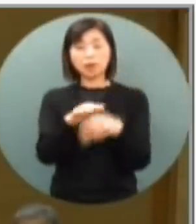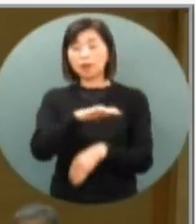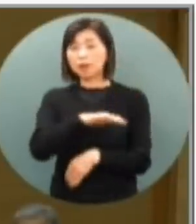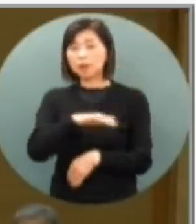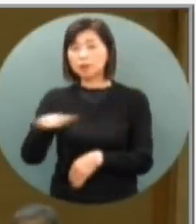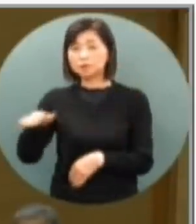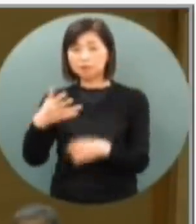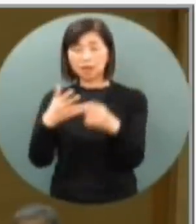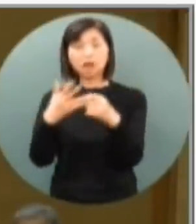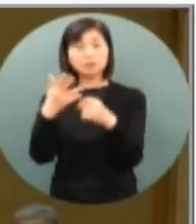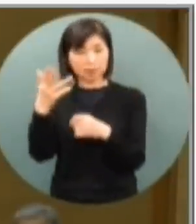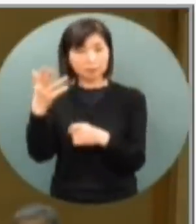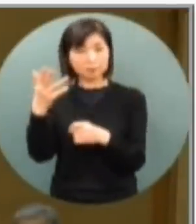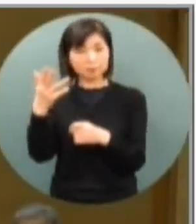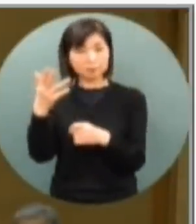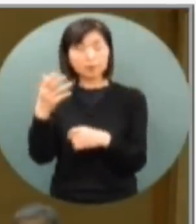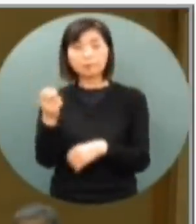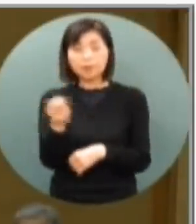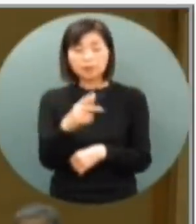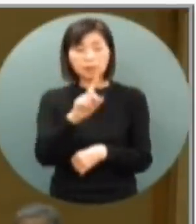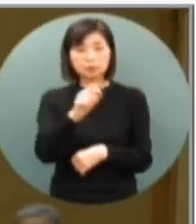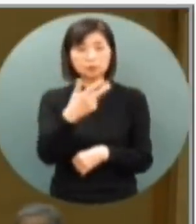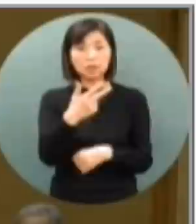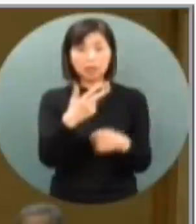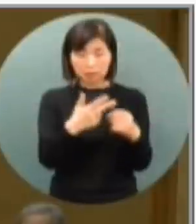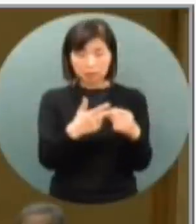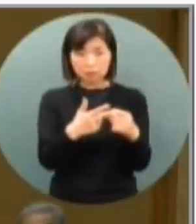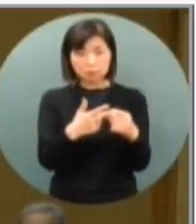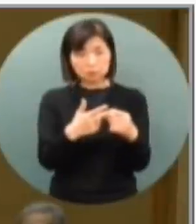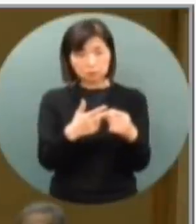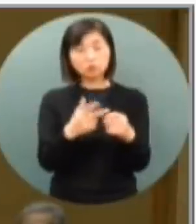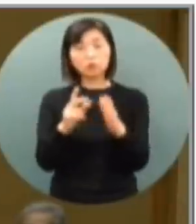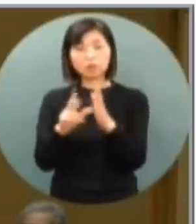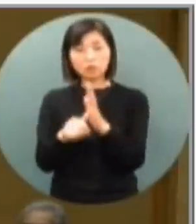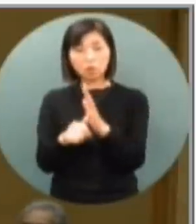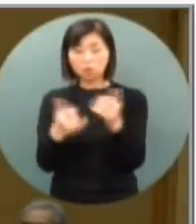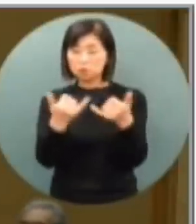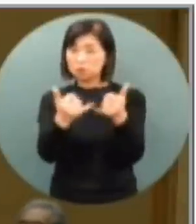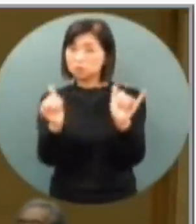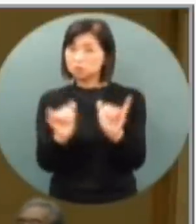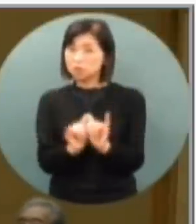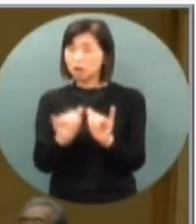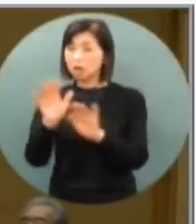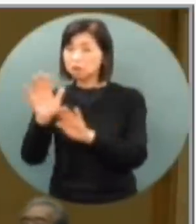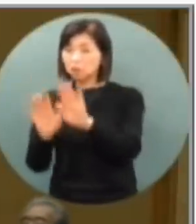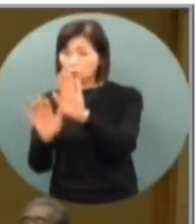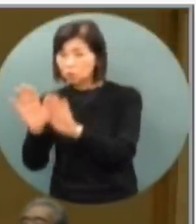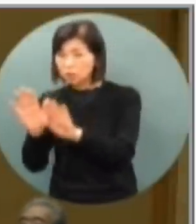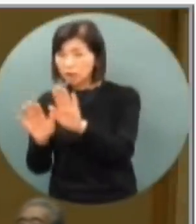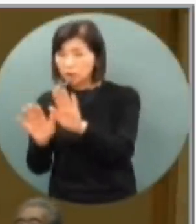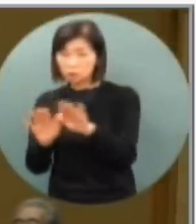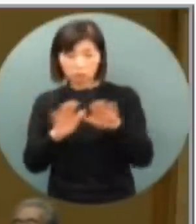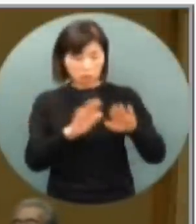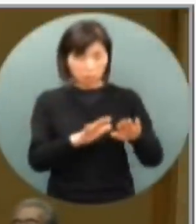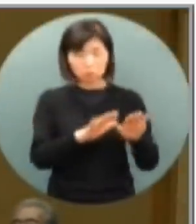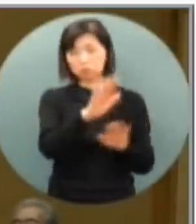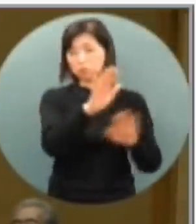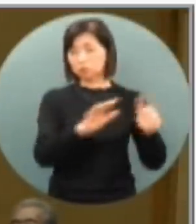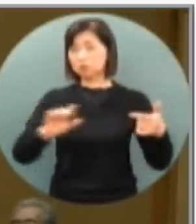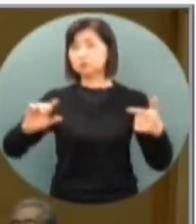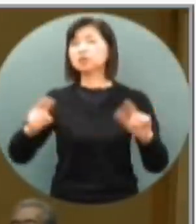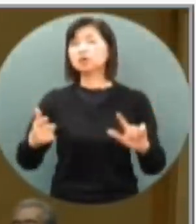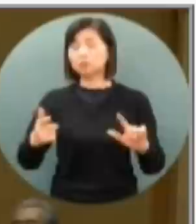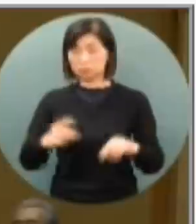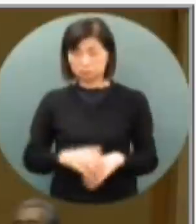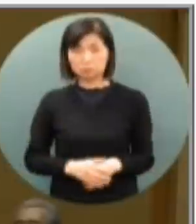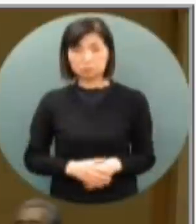年、あるいは17年当時の社会情勢じゃなくなってきてるわけです。ネットも含めていろいろ部